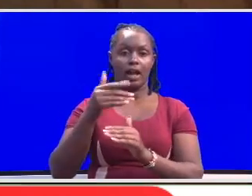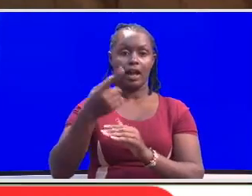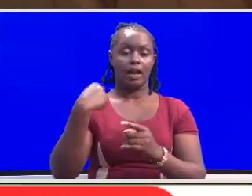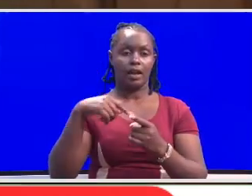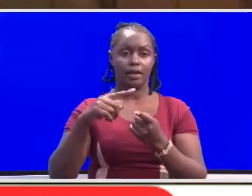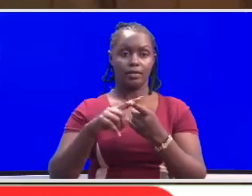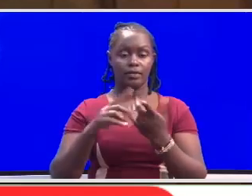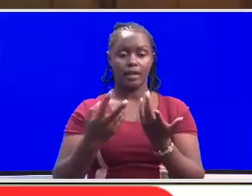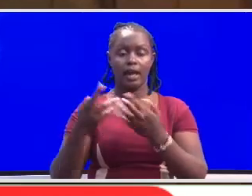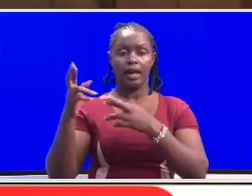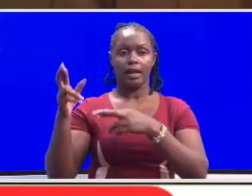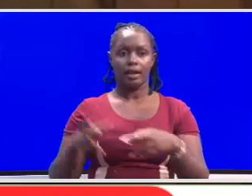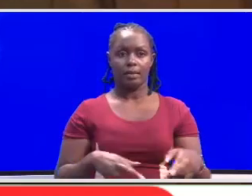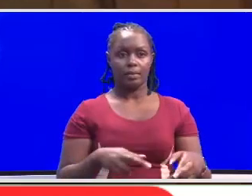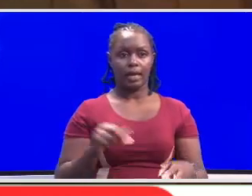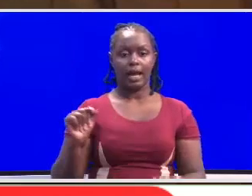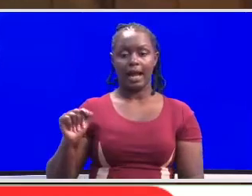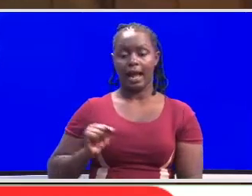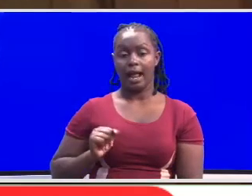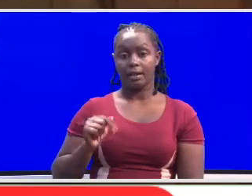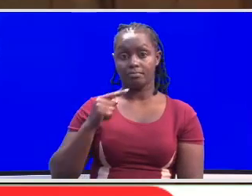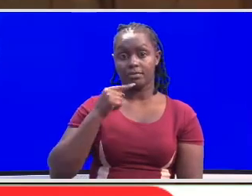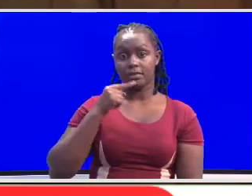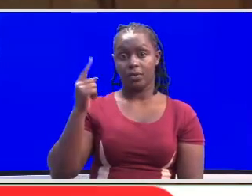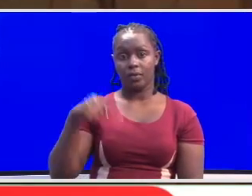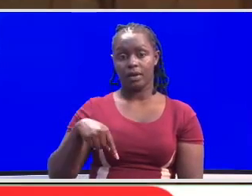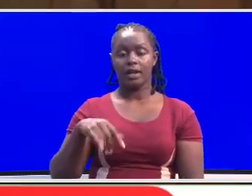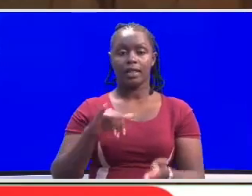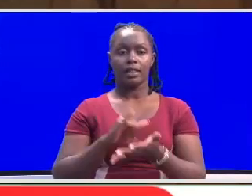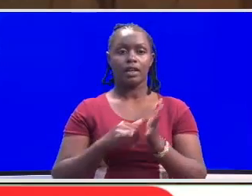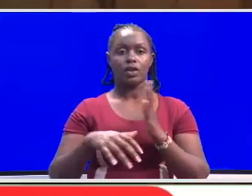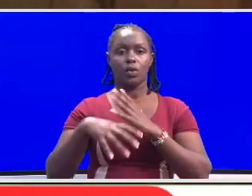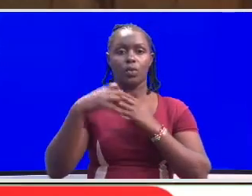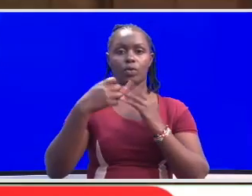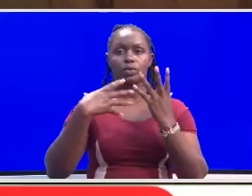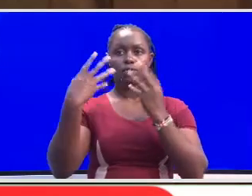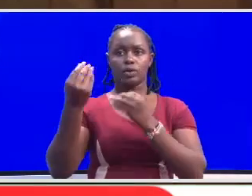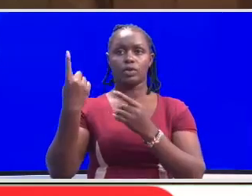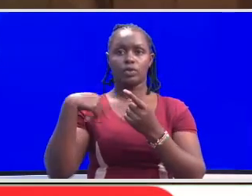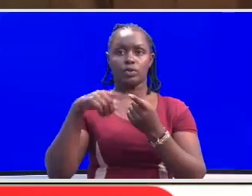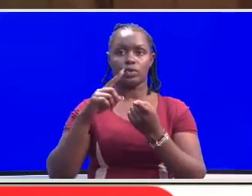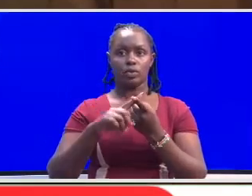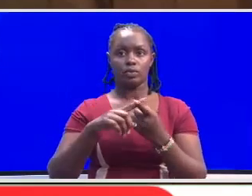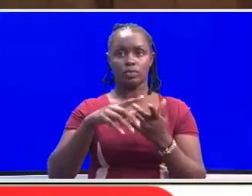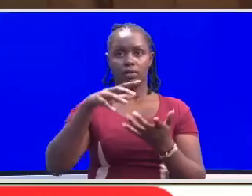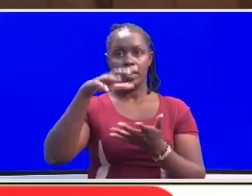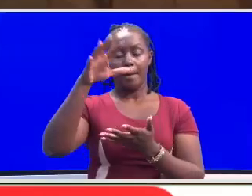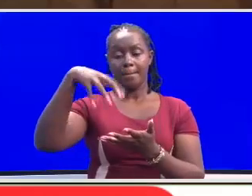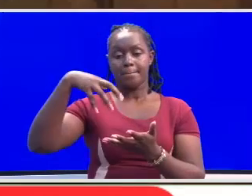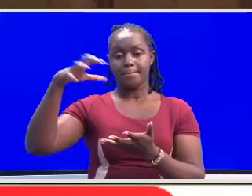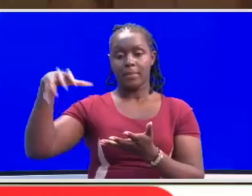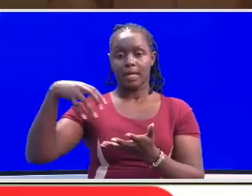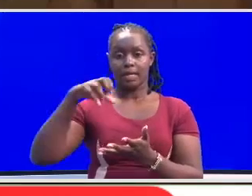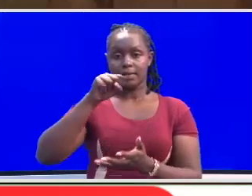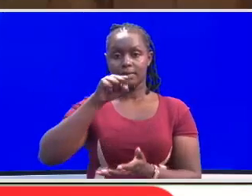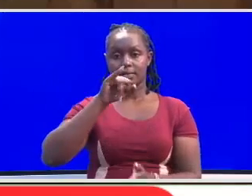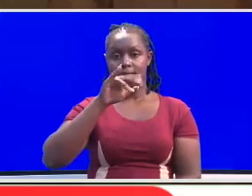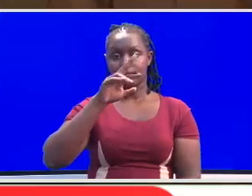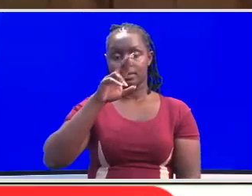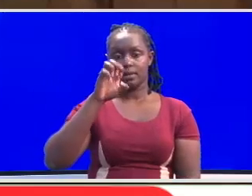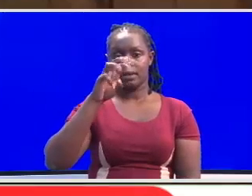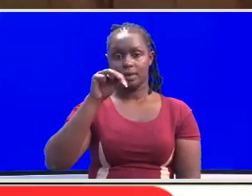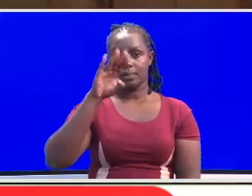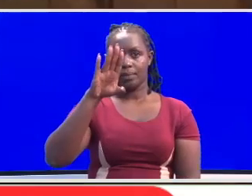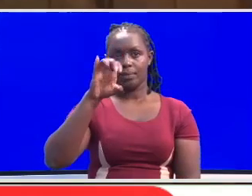huyo aliyedhulumiwa zilisema kuwa alikuwa akielekea sokoni katika soko la Sirembe siku hiyo,